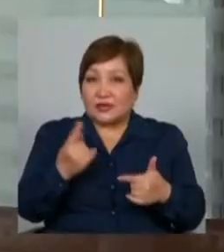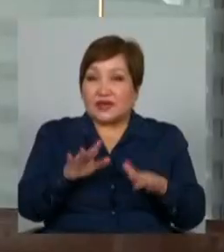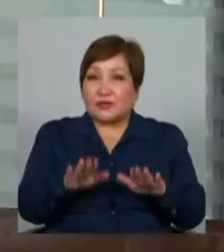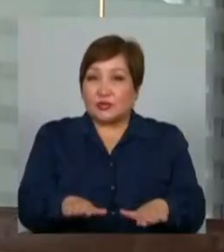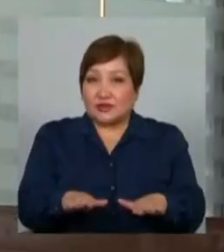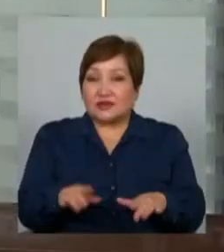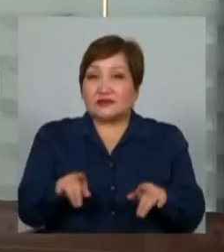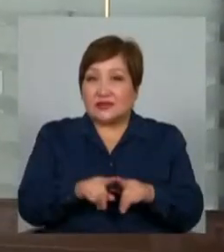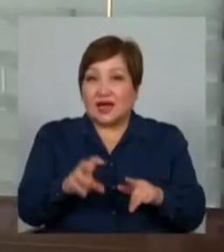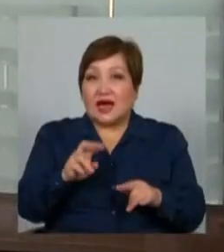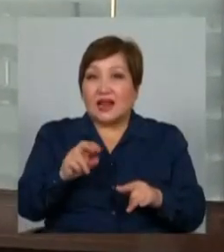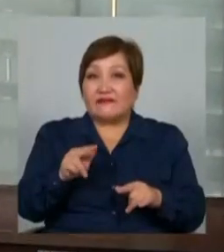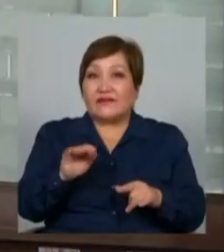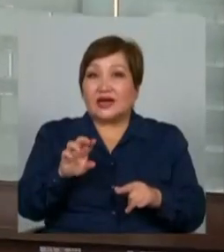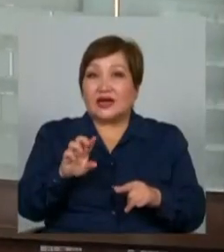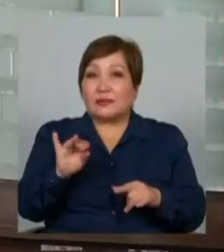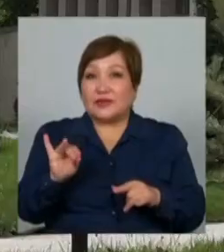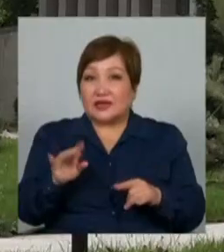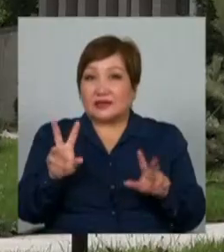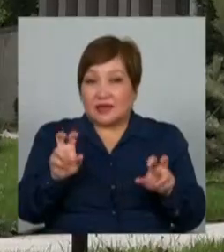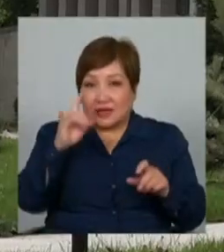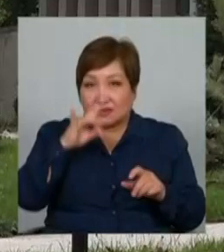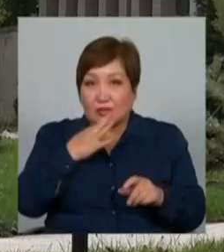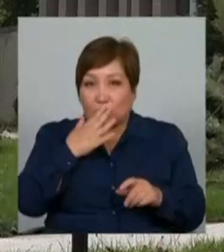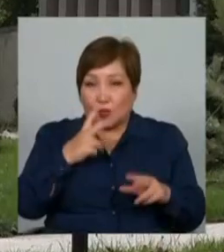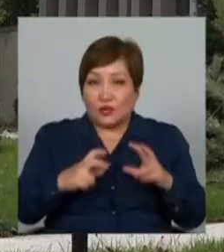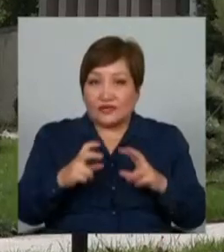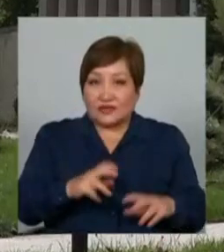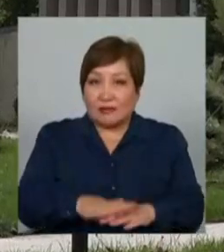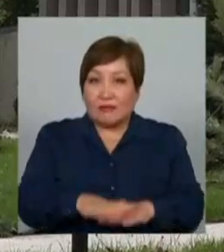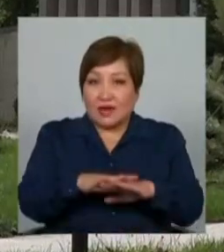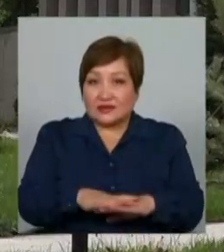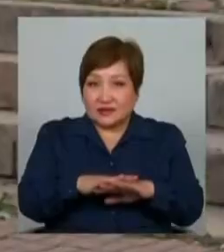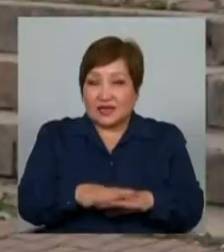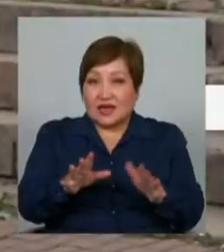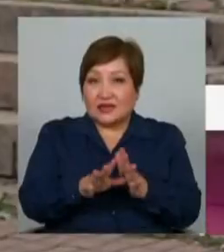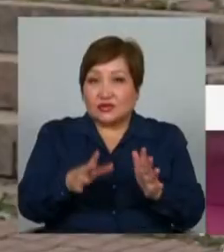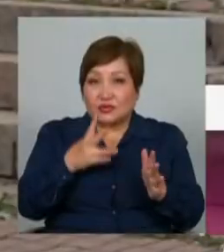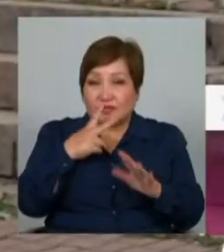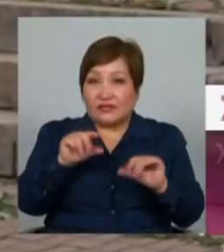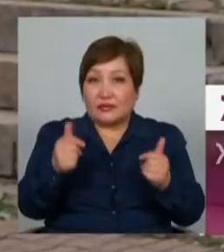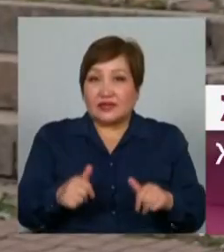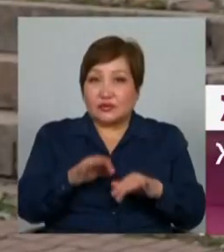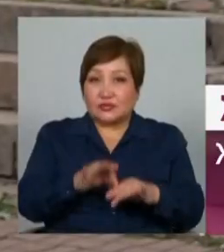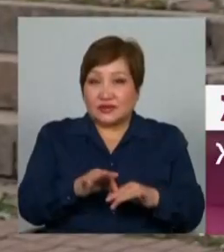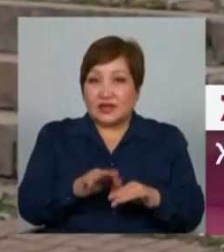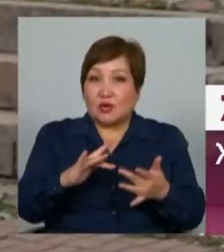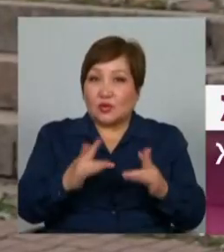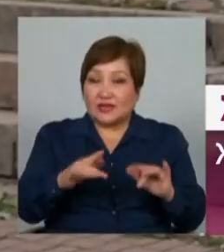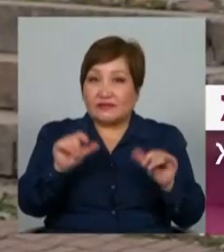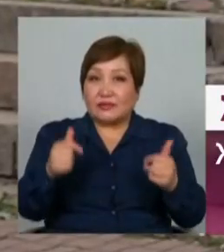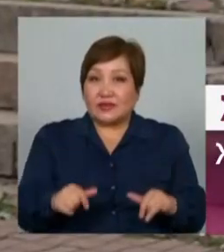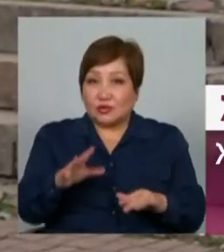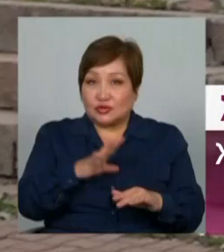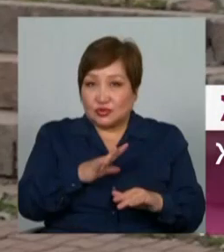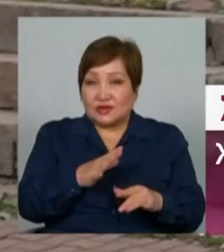яғни Әл-Фараби атындағы Қазақ ұлттық университетінің базасында электронды түрде өтіп жатыр. ұбт онлайн форматта болған соң кішкене қиын болды.